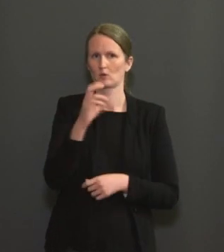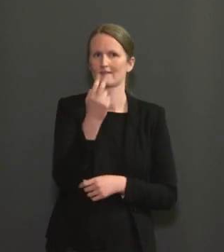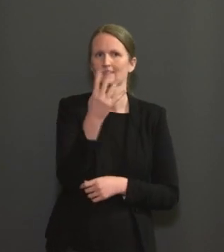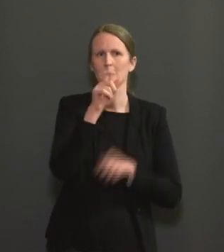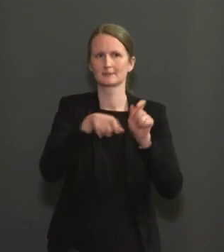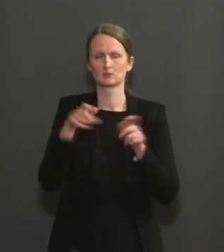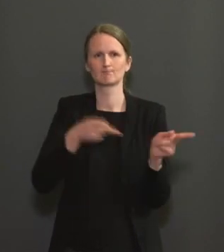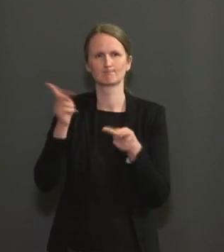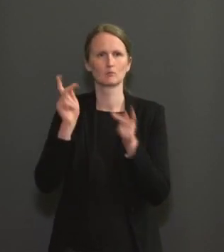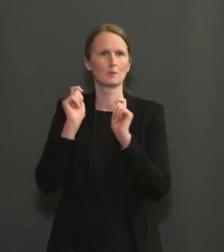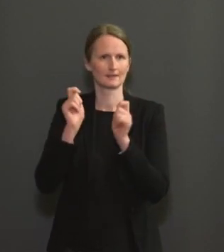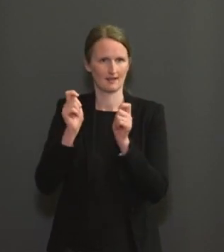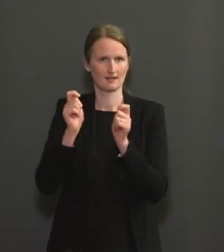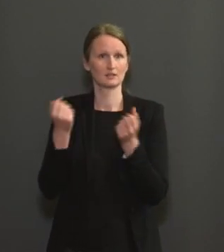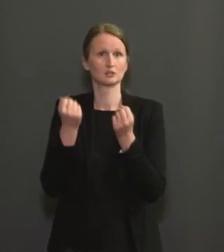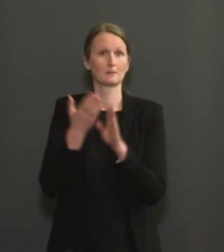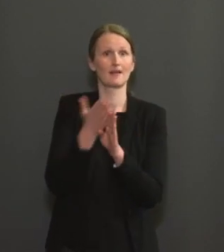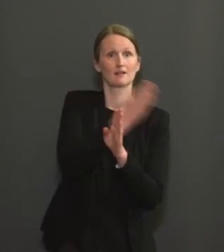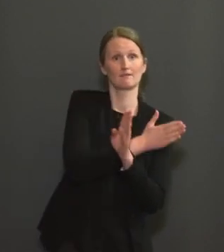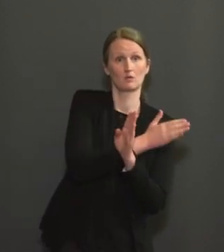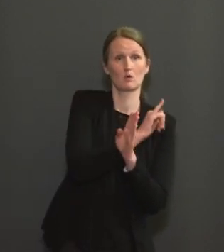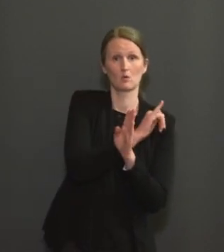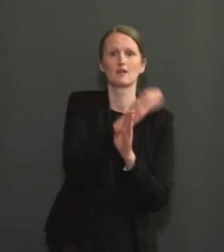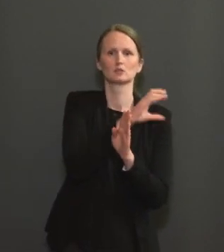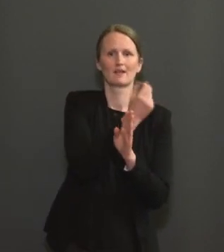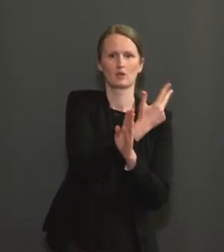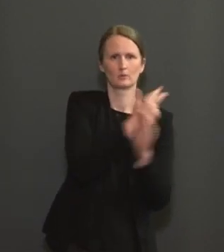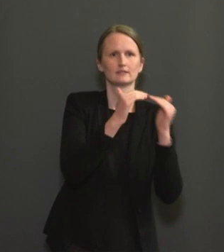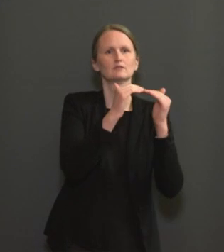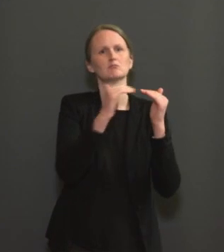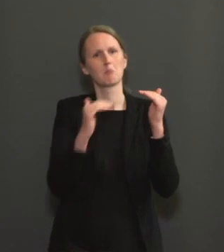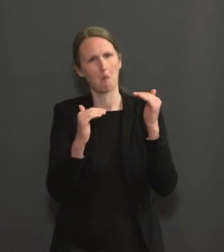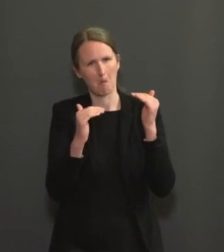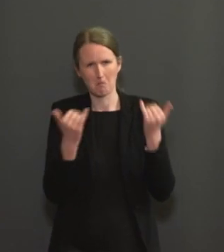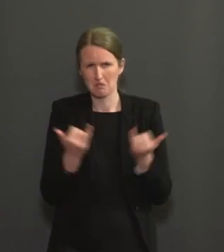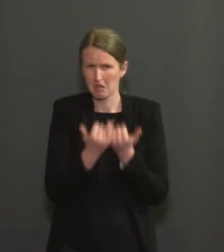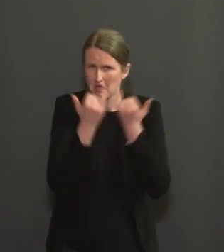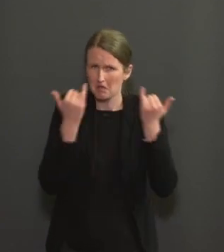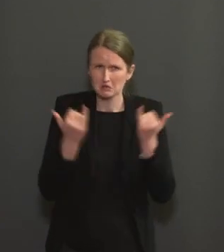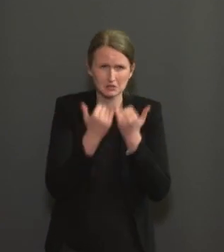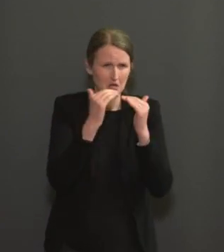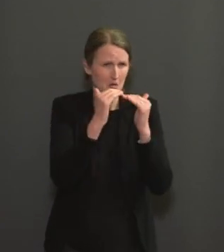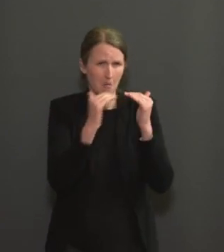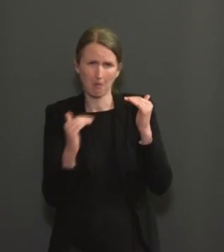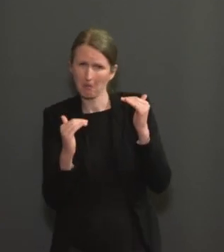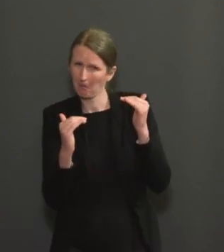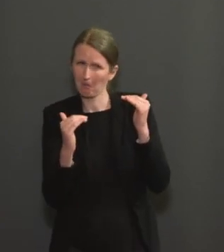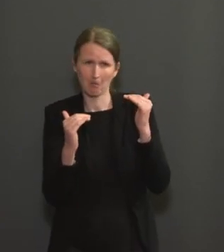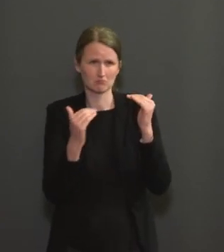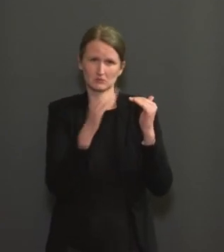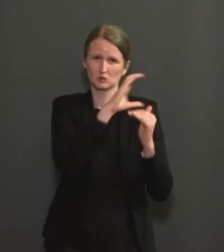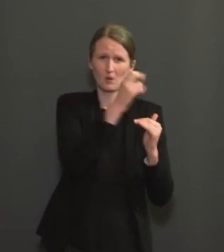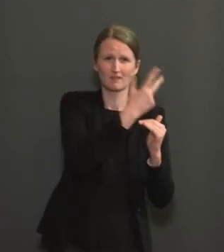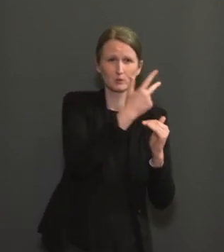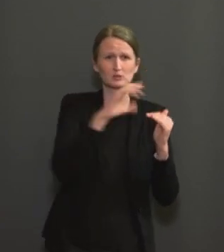sur base de la semaine qui a précédé, et donc on se rend compte que nous plafonnons pratiquement avec une faible diminution de l'ordre de 2%.